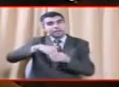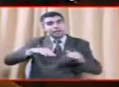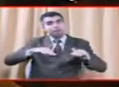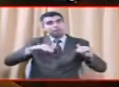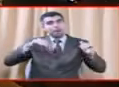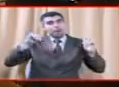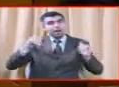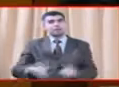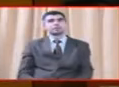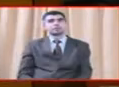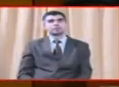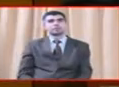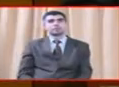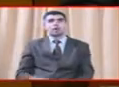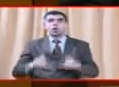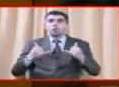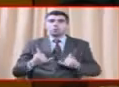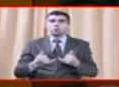النواب المحترمون، أولا